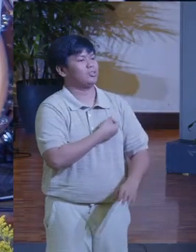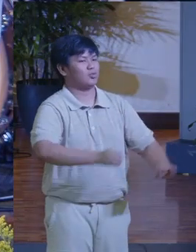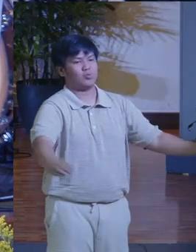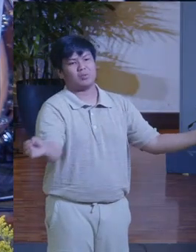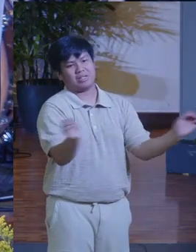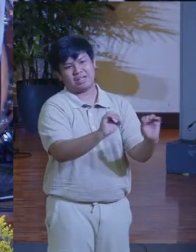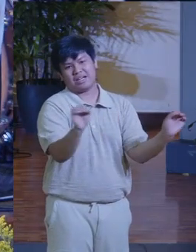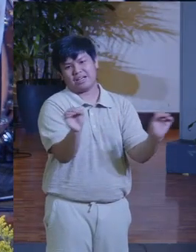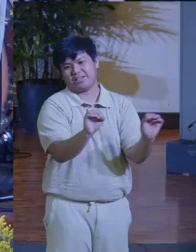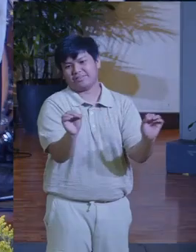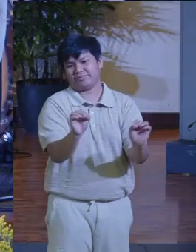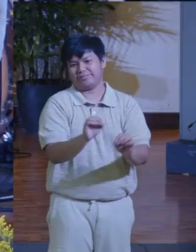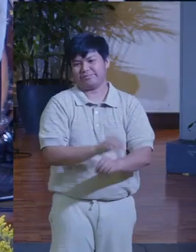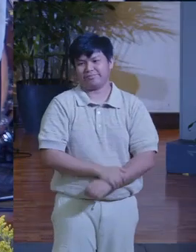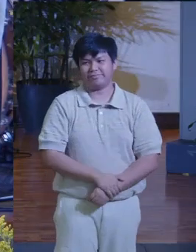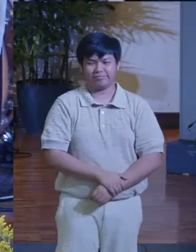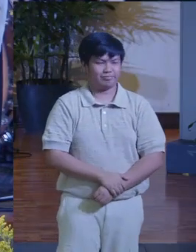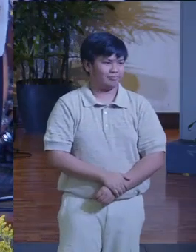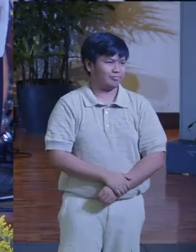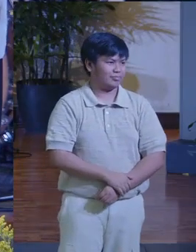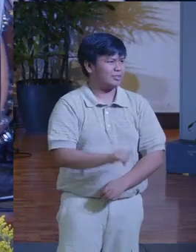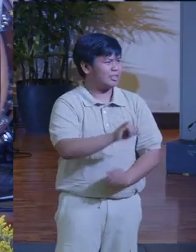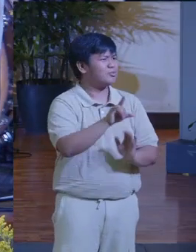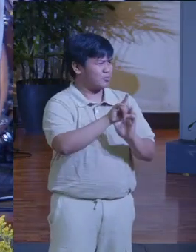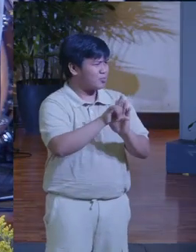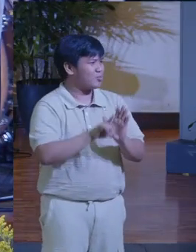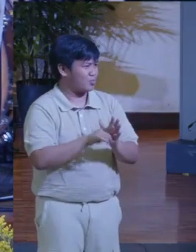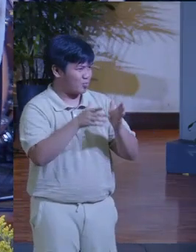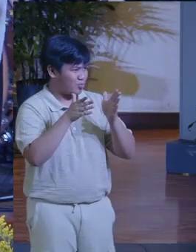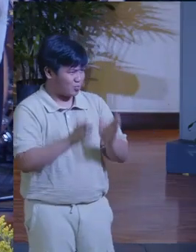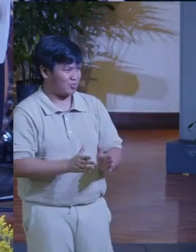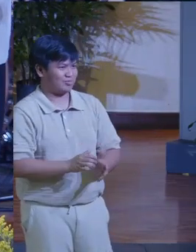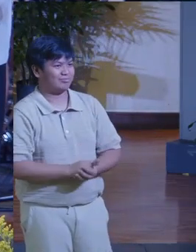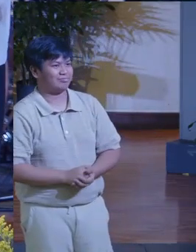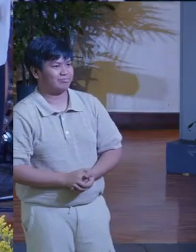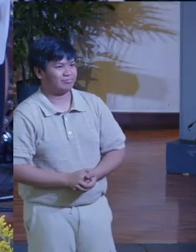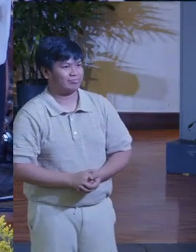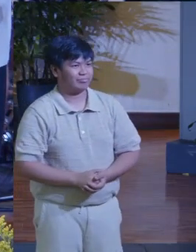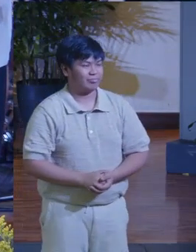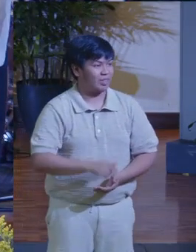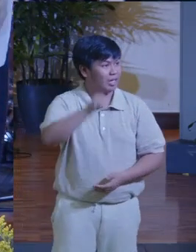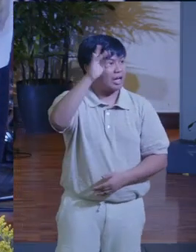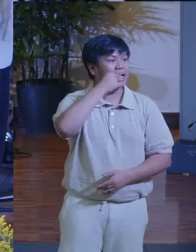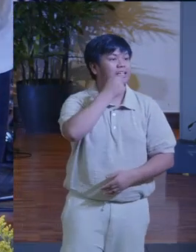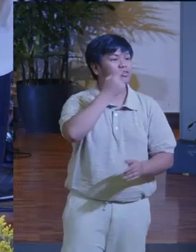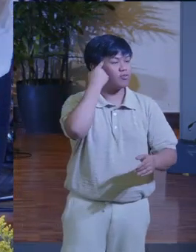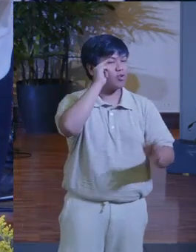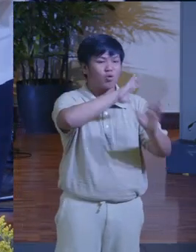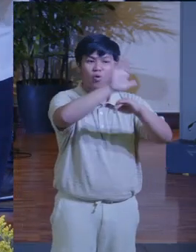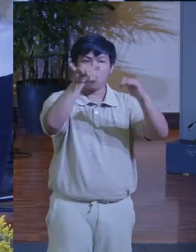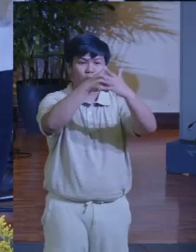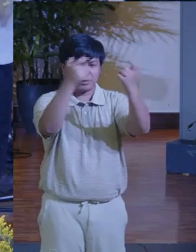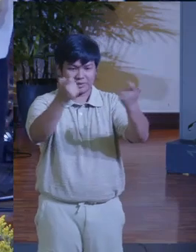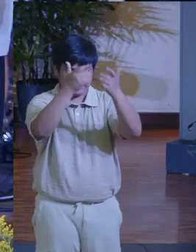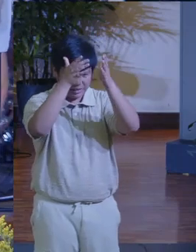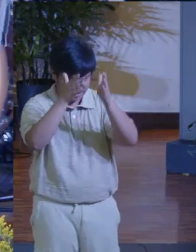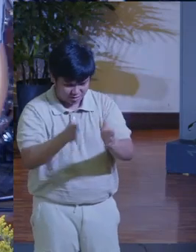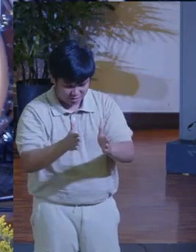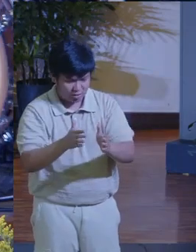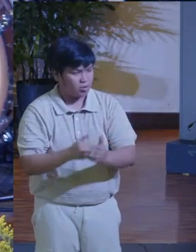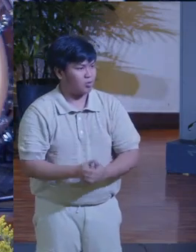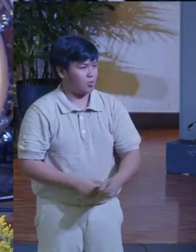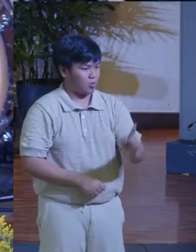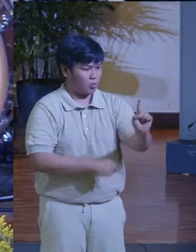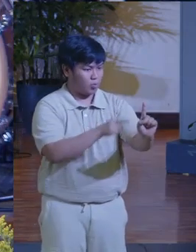3:24. Para sa mga makasalanan, yun ang sabi sa Romans 4:5. As to the one who